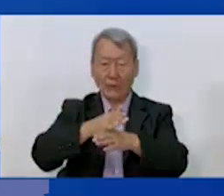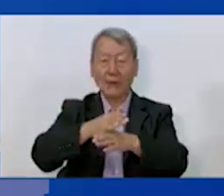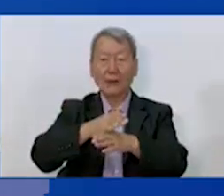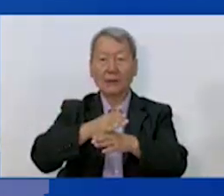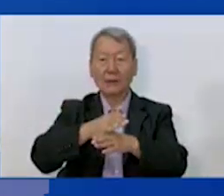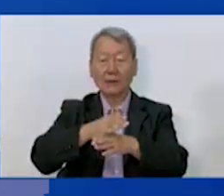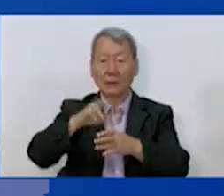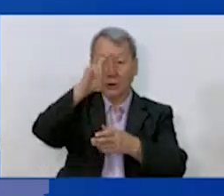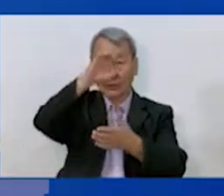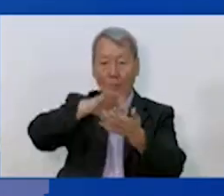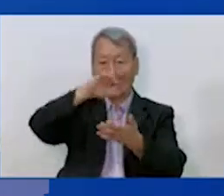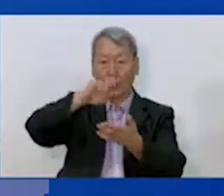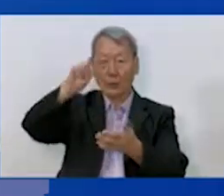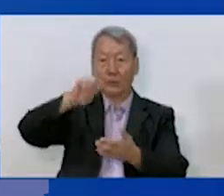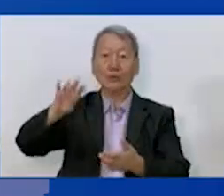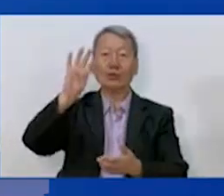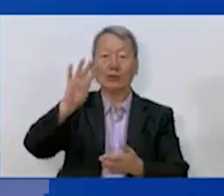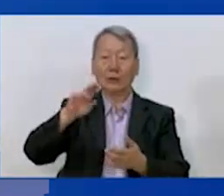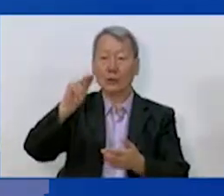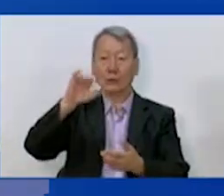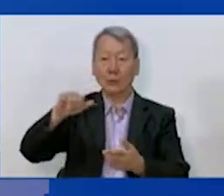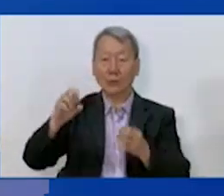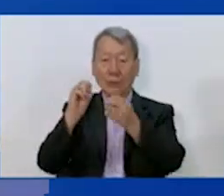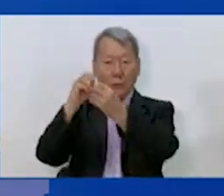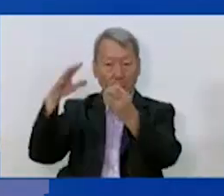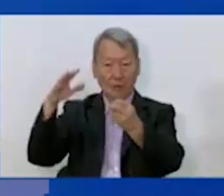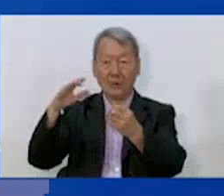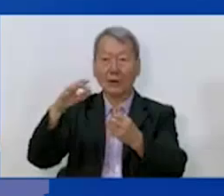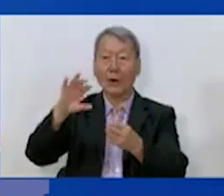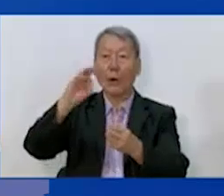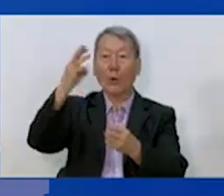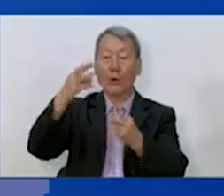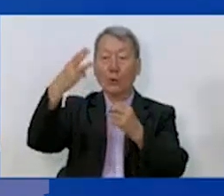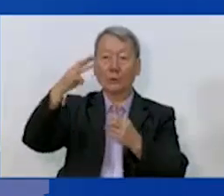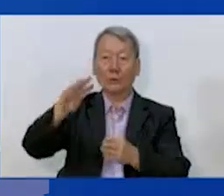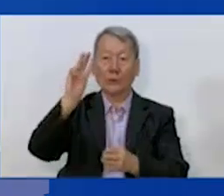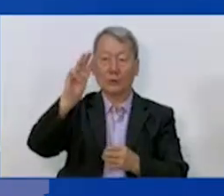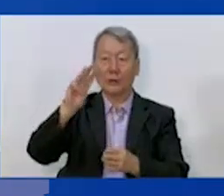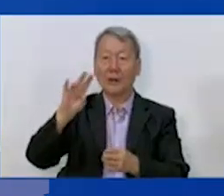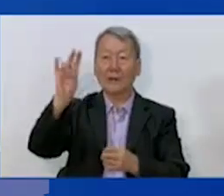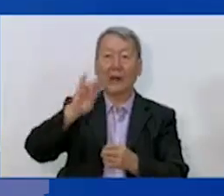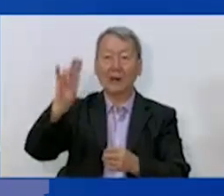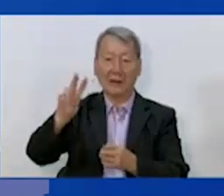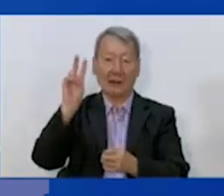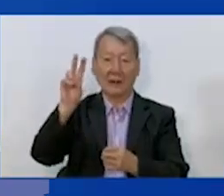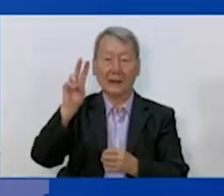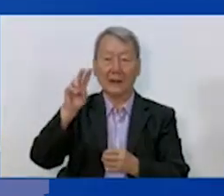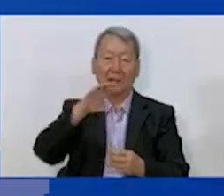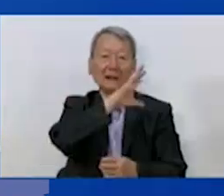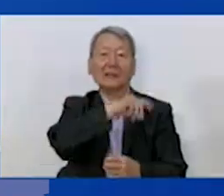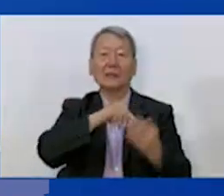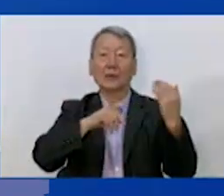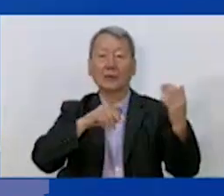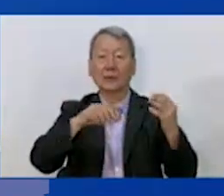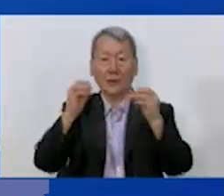региондорго бөлүп караганда Бишкек шаарында 4, Чүй облусунда 15, Ош шаарында 33, Нарын облусунда 2,